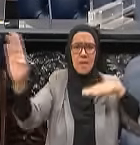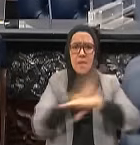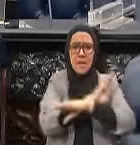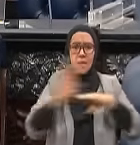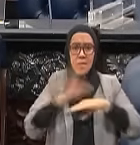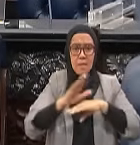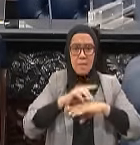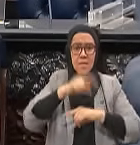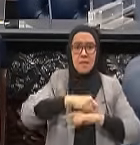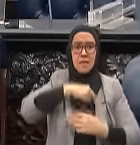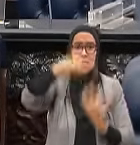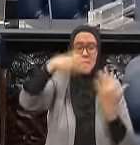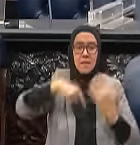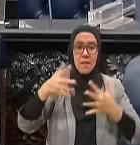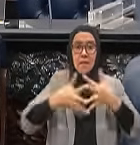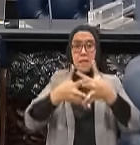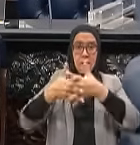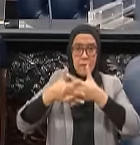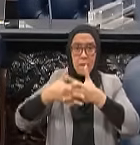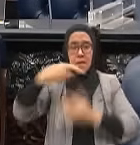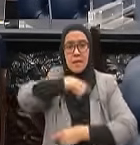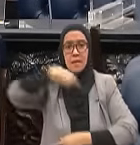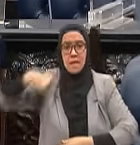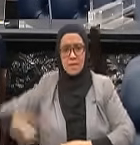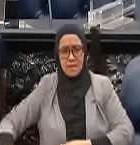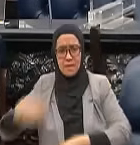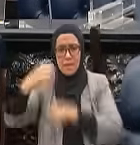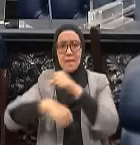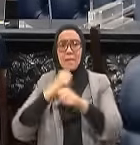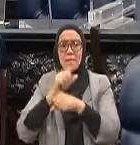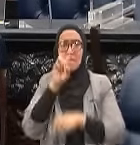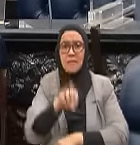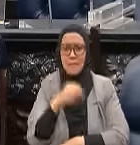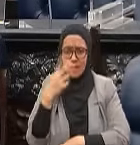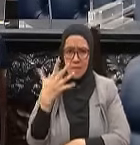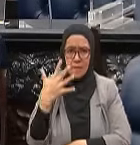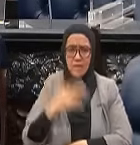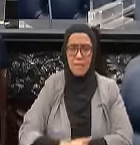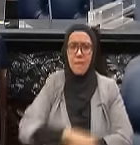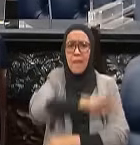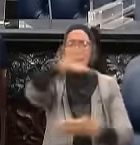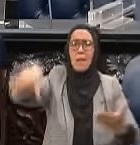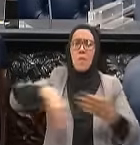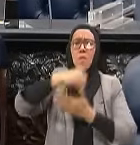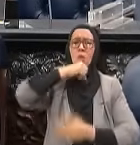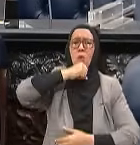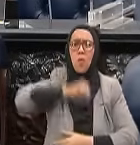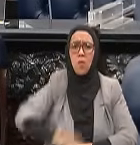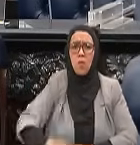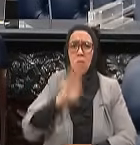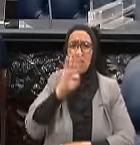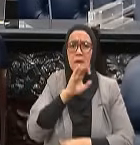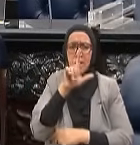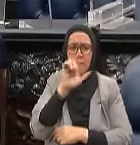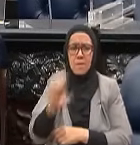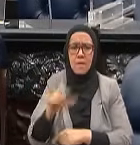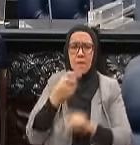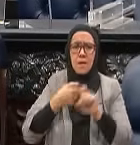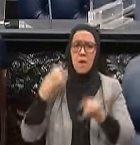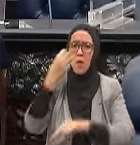pada tahun 2012 sebelumnya semua kembali lama oke banget tetap Hongkong